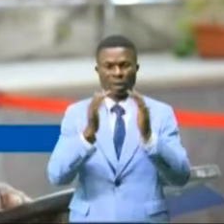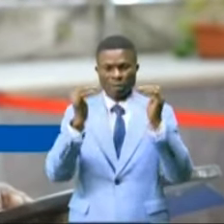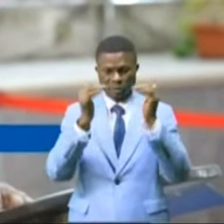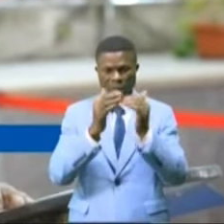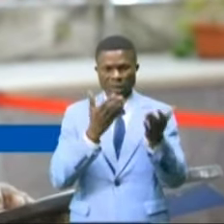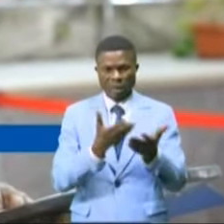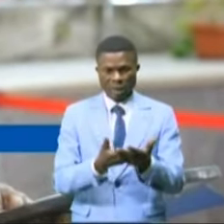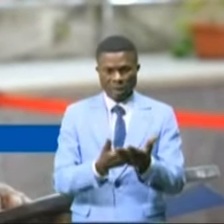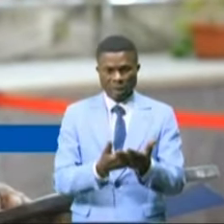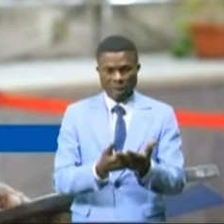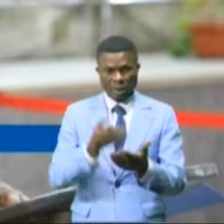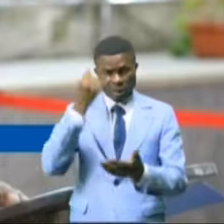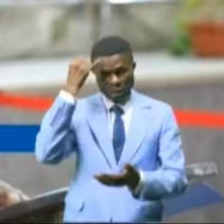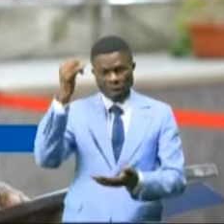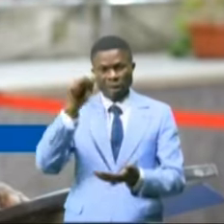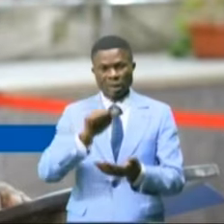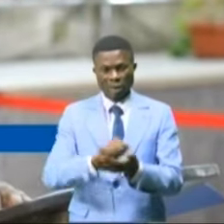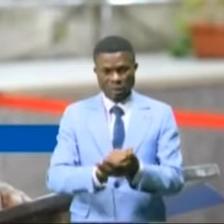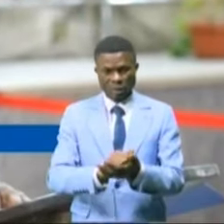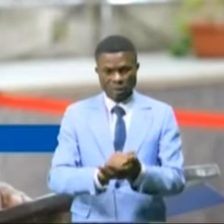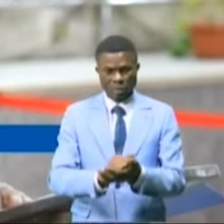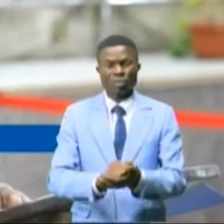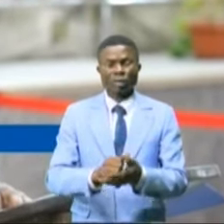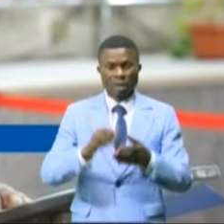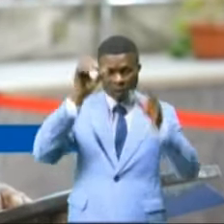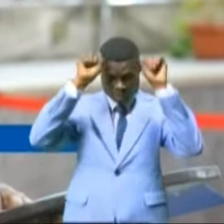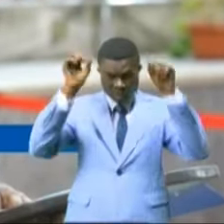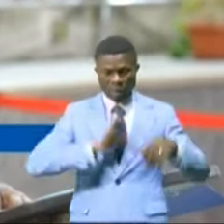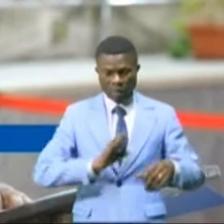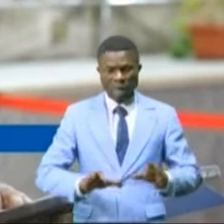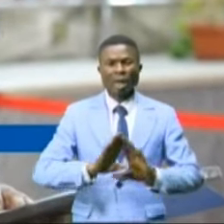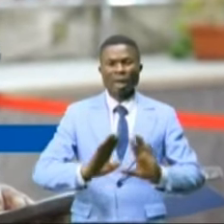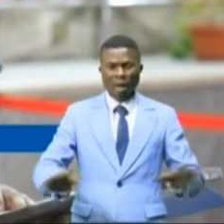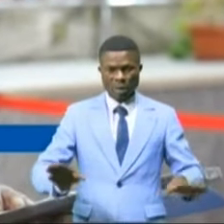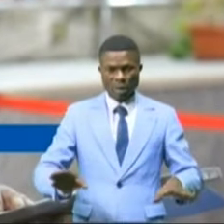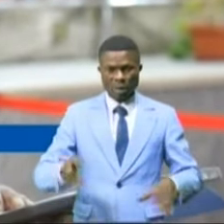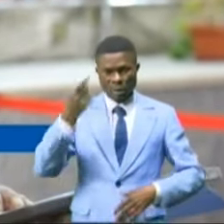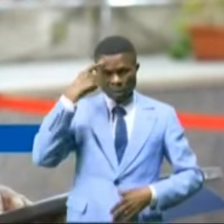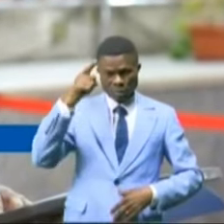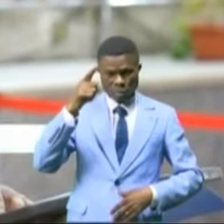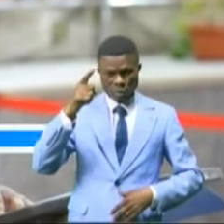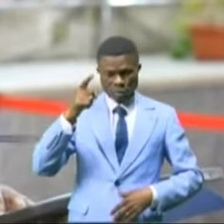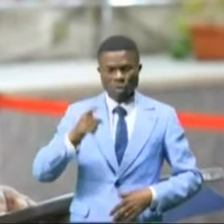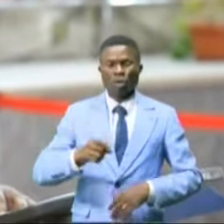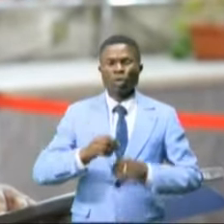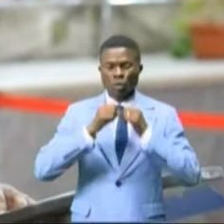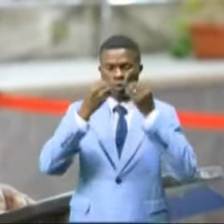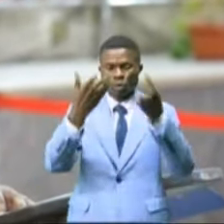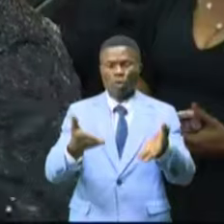pense qu'à ce titre, il mérite d'être ovationné.